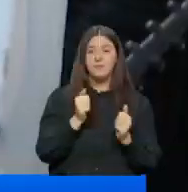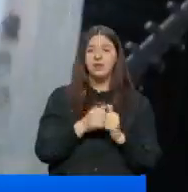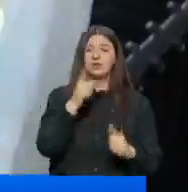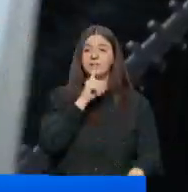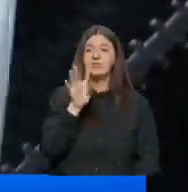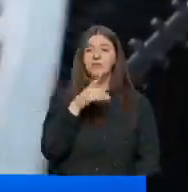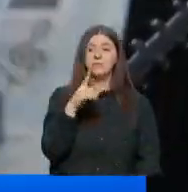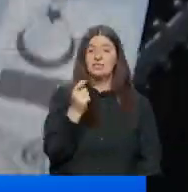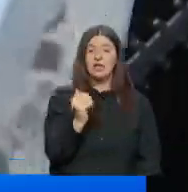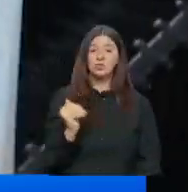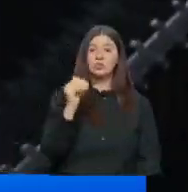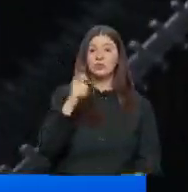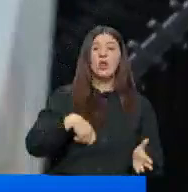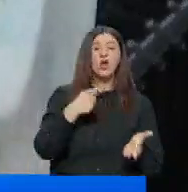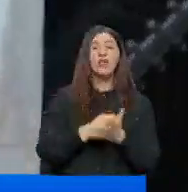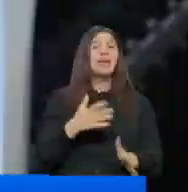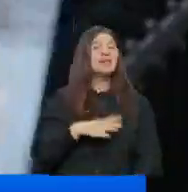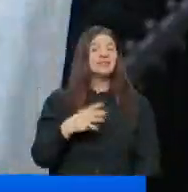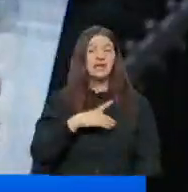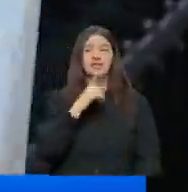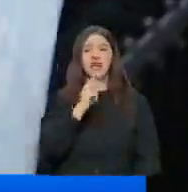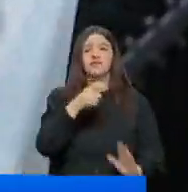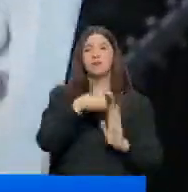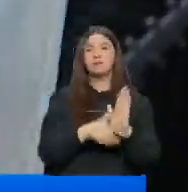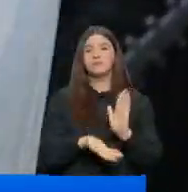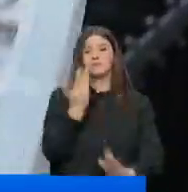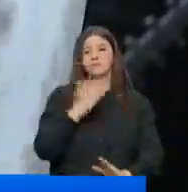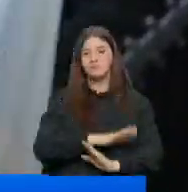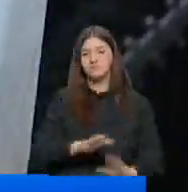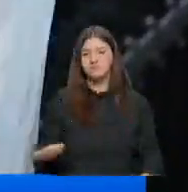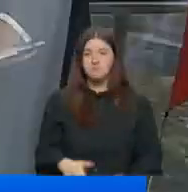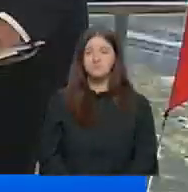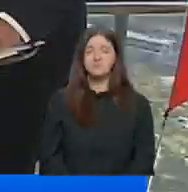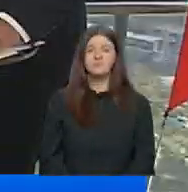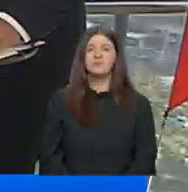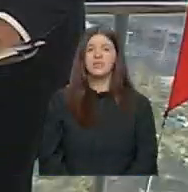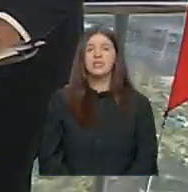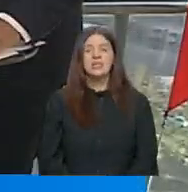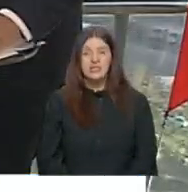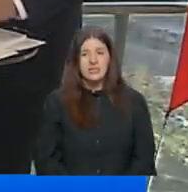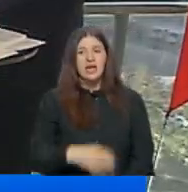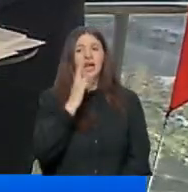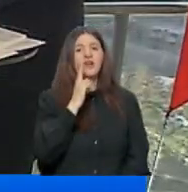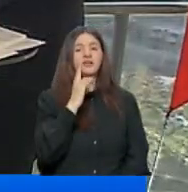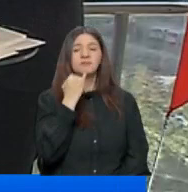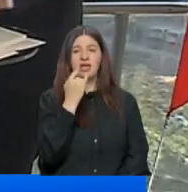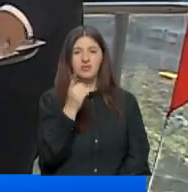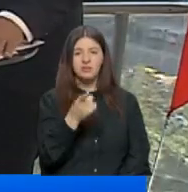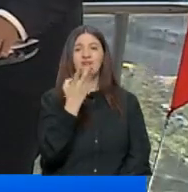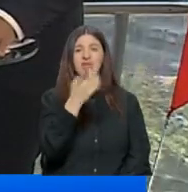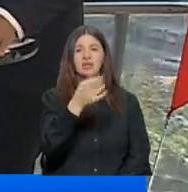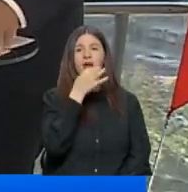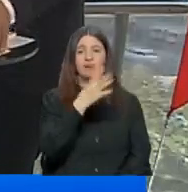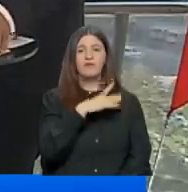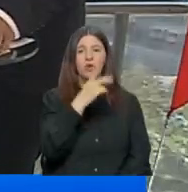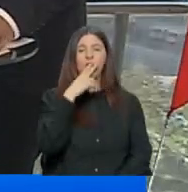141 bin liraya yükselten ödenek talebi de teklif metninden çıkarıldı. Evet, konuğumuzda ve size bir